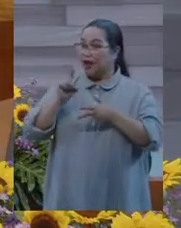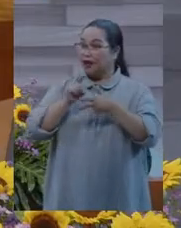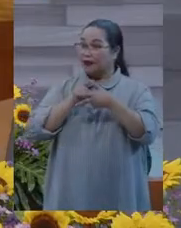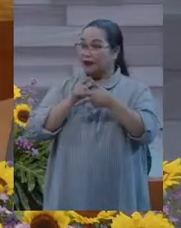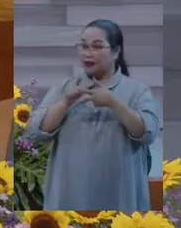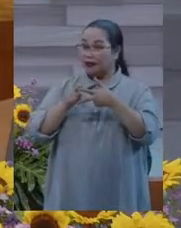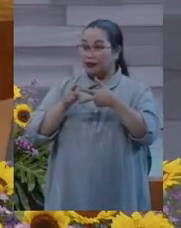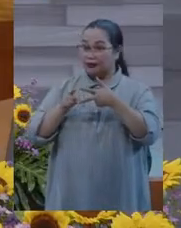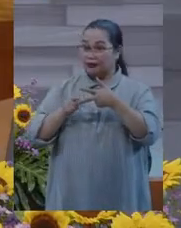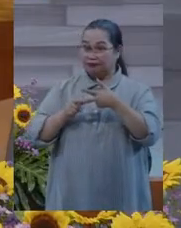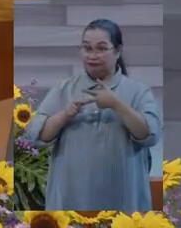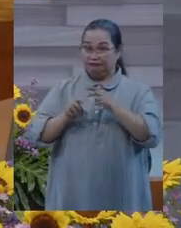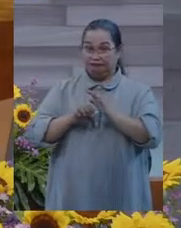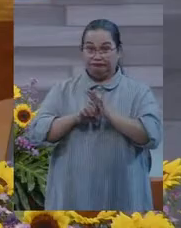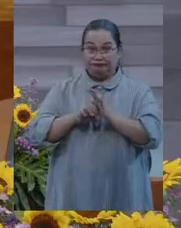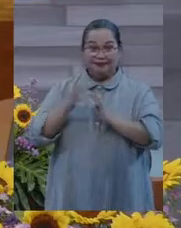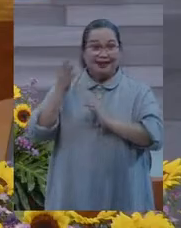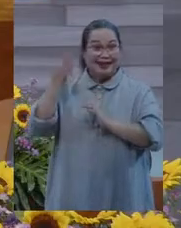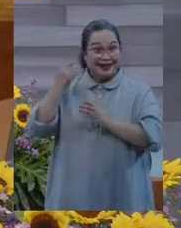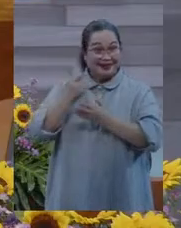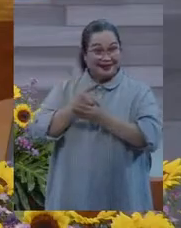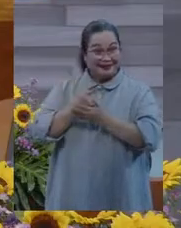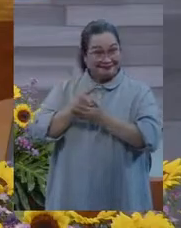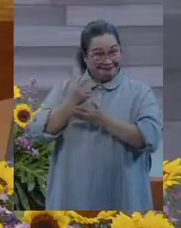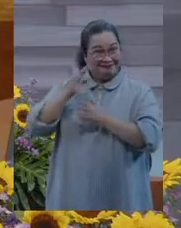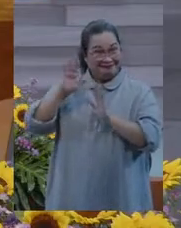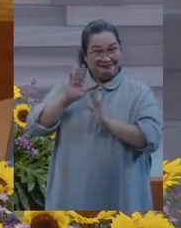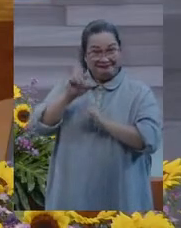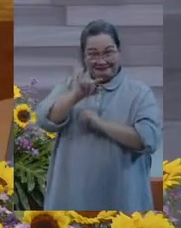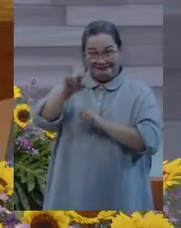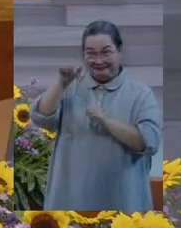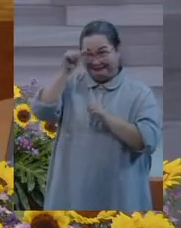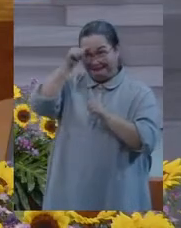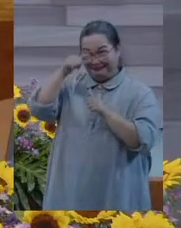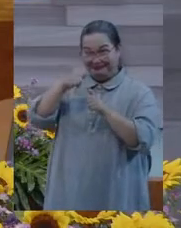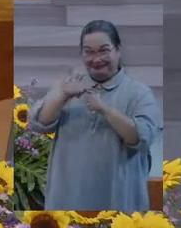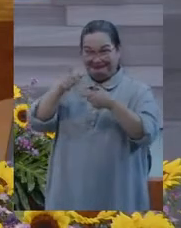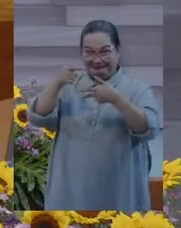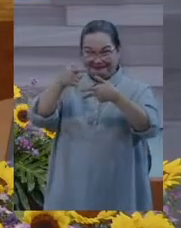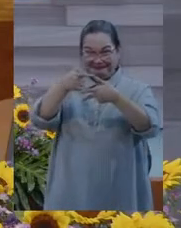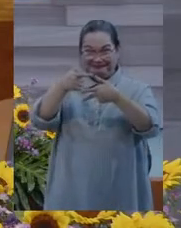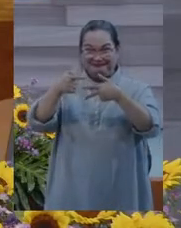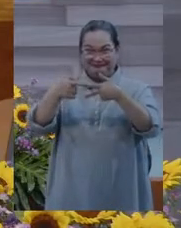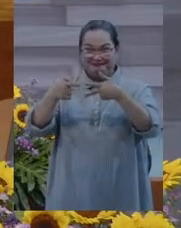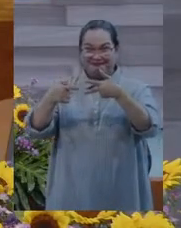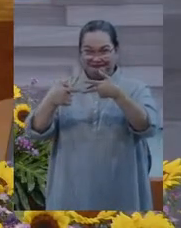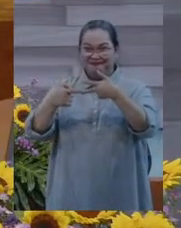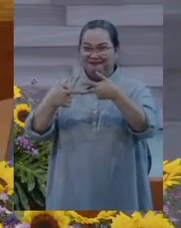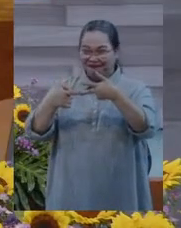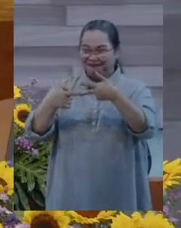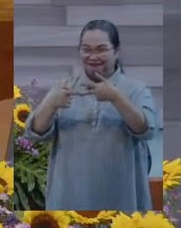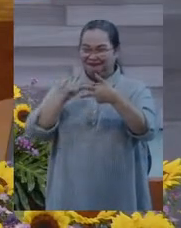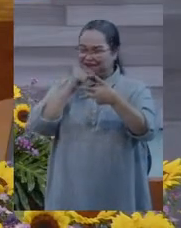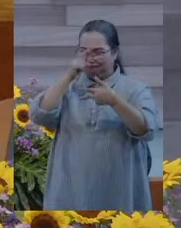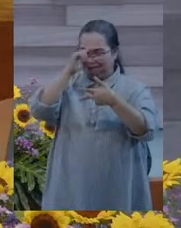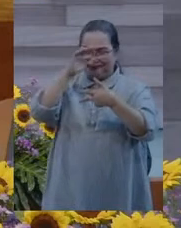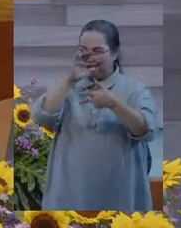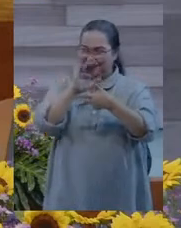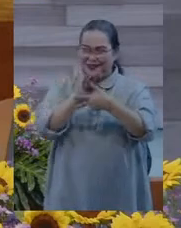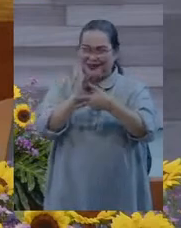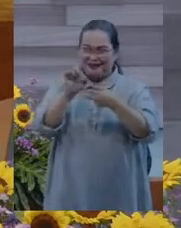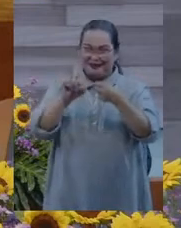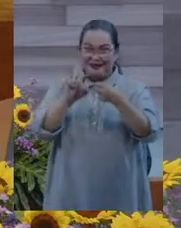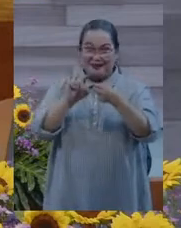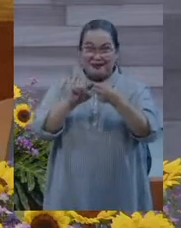halimbawa noong nakaraang linggo. Yung halimbawa ng mga hindi naniwala sa